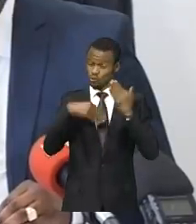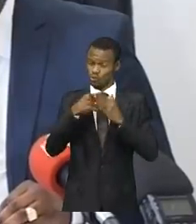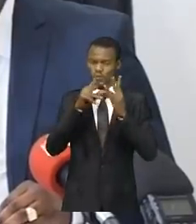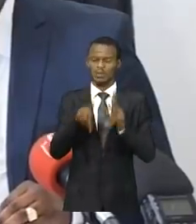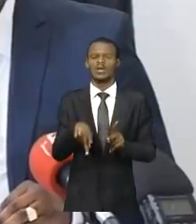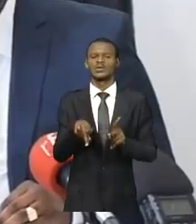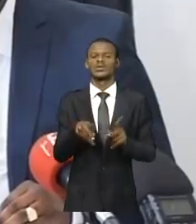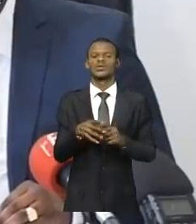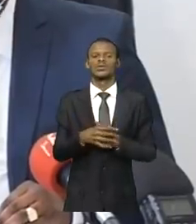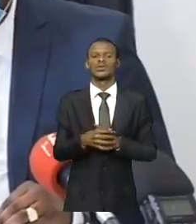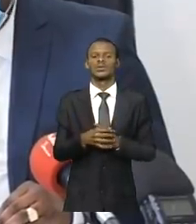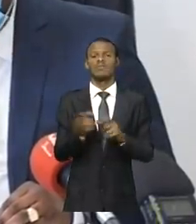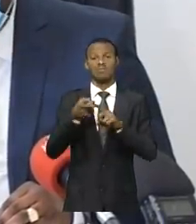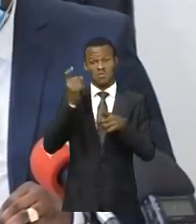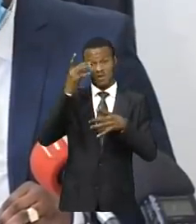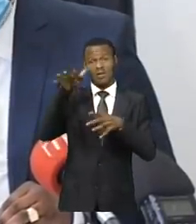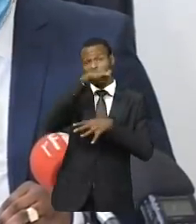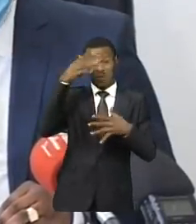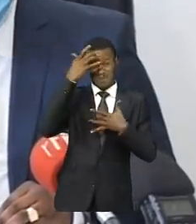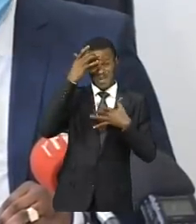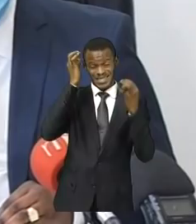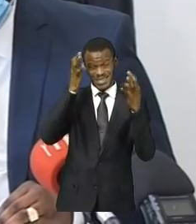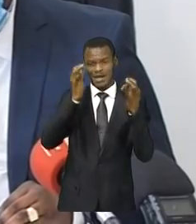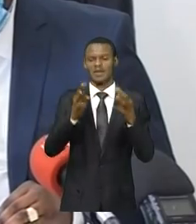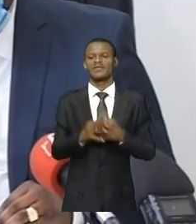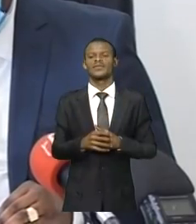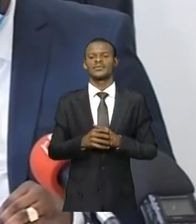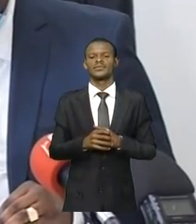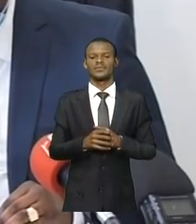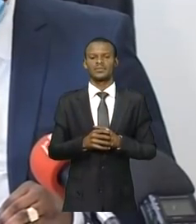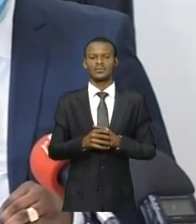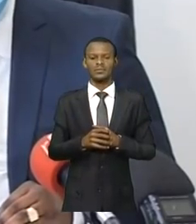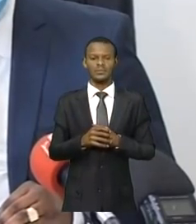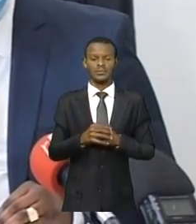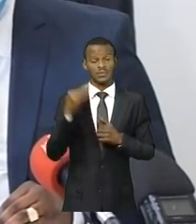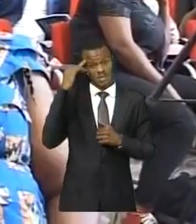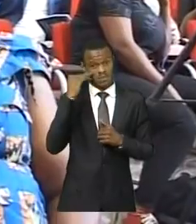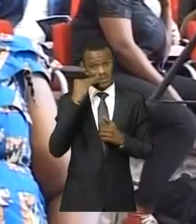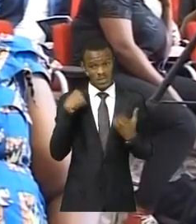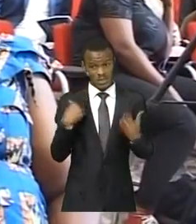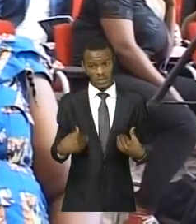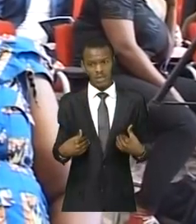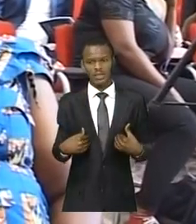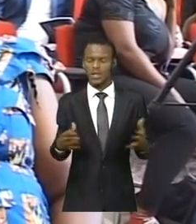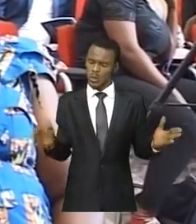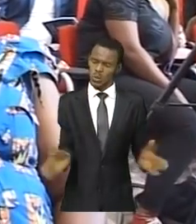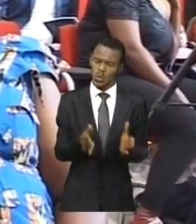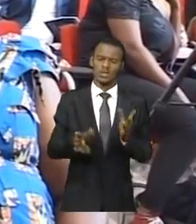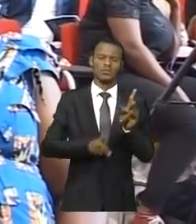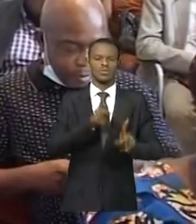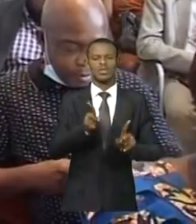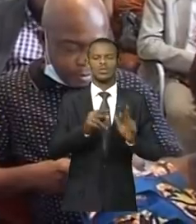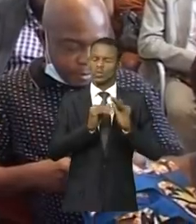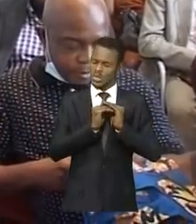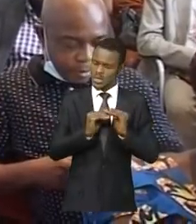risque. Le docteur Jean-Jacques Mbunga Nimbanda exhorte la population à garder son calme et à continuer à observer les mesures